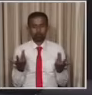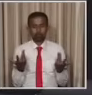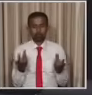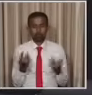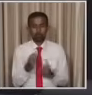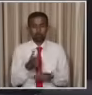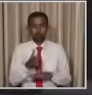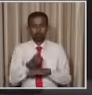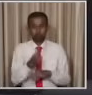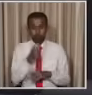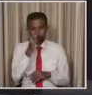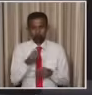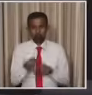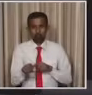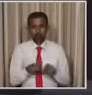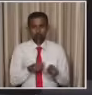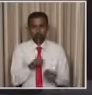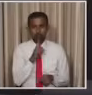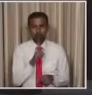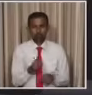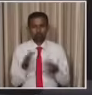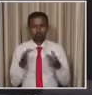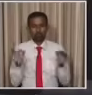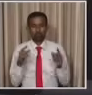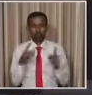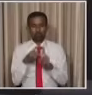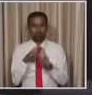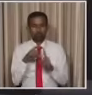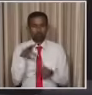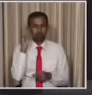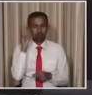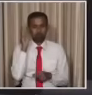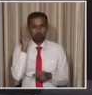මූලාසනාරූඪ මන්ත්‍රීතුමනි, මම එහෙම කියන්නේ නිදහස් අධ්‍යාපනයේ